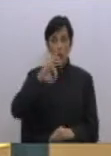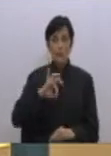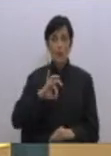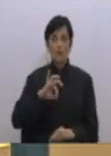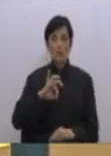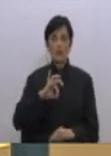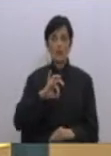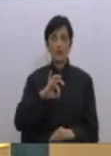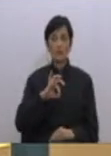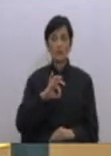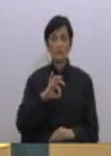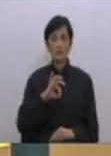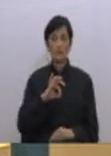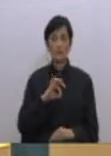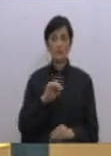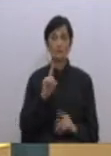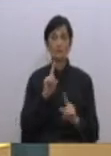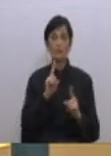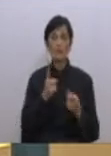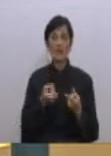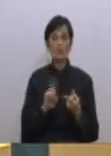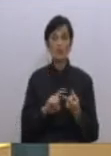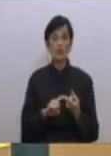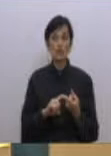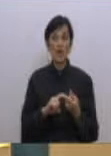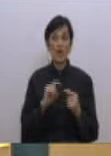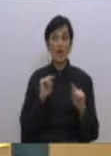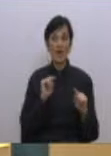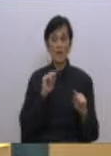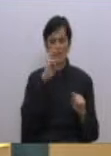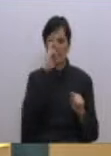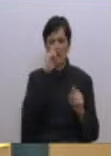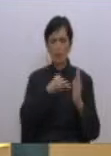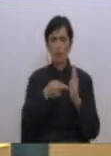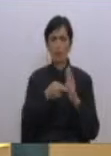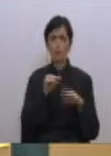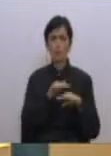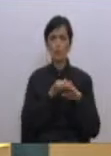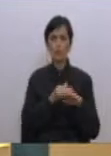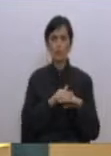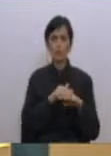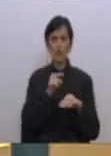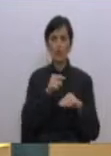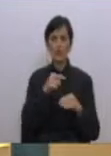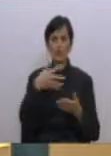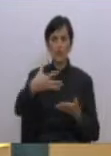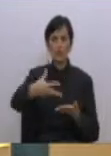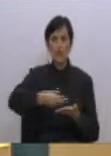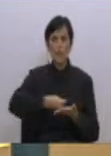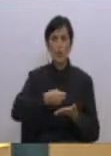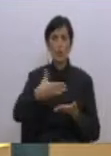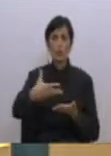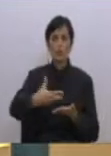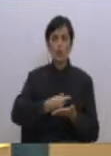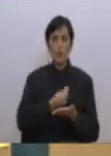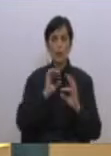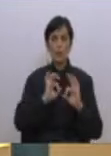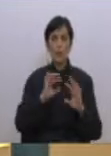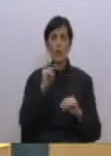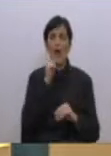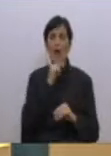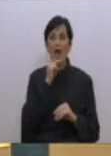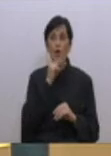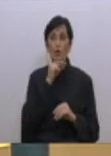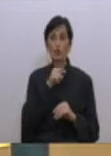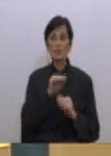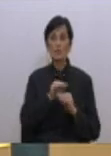10.1%. Რაც შეეხება სახელმწიფო ბიუჯეტის შემოსულობებს, შემოსულობები მოგეხსენებათ